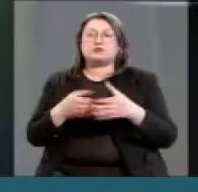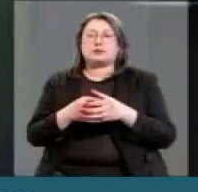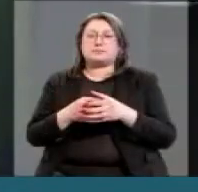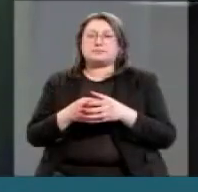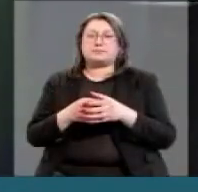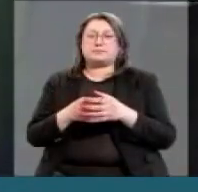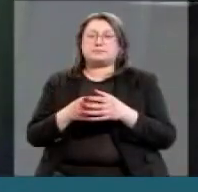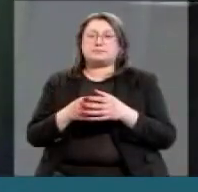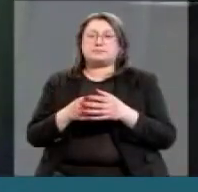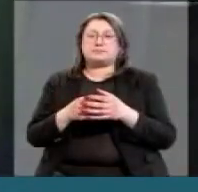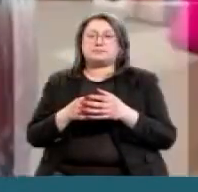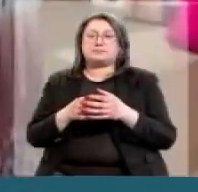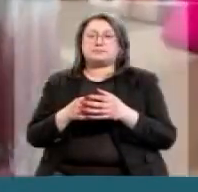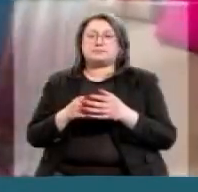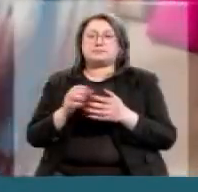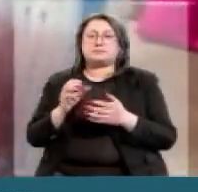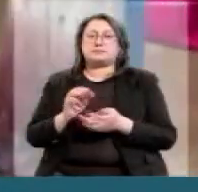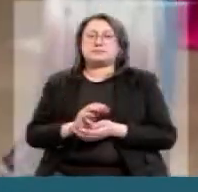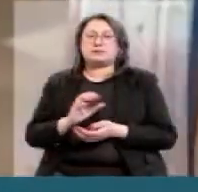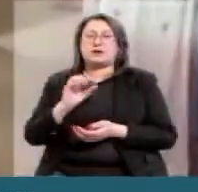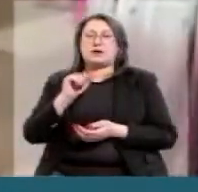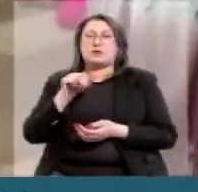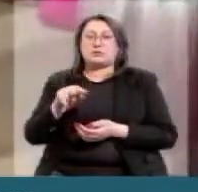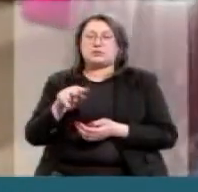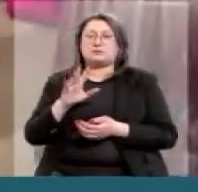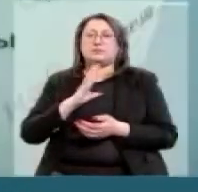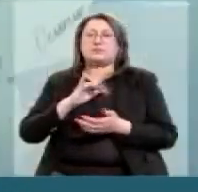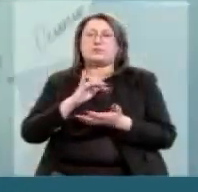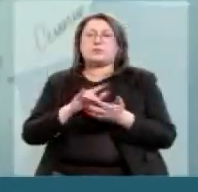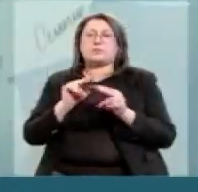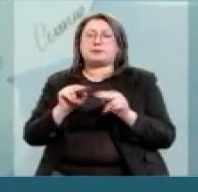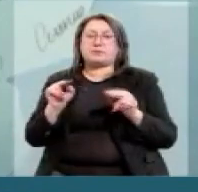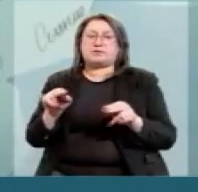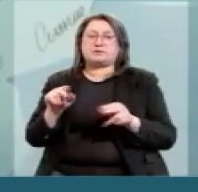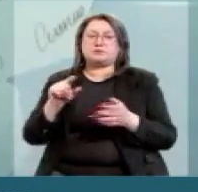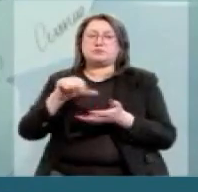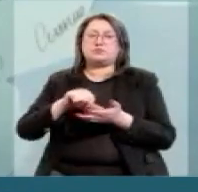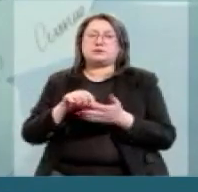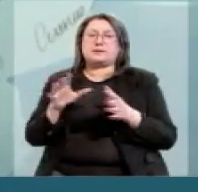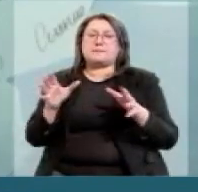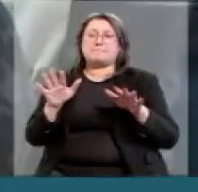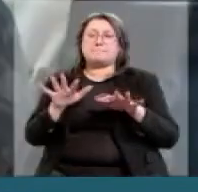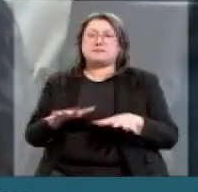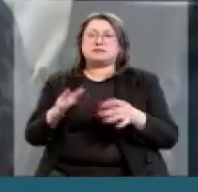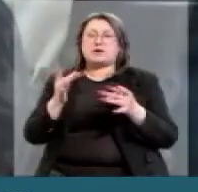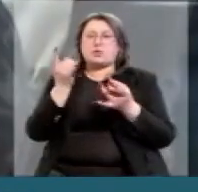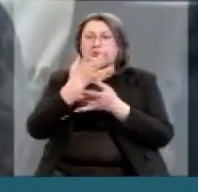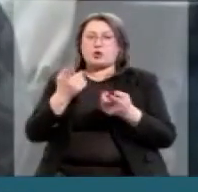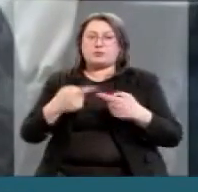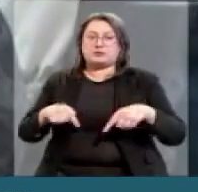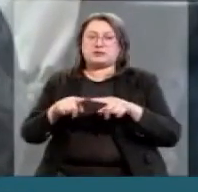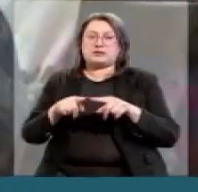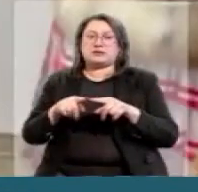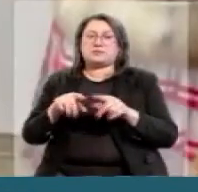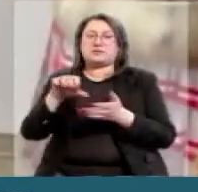өтті. Әртүрлі ұлт пен ұлыс өкілдері төл өнерін көрсетіп, ауыл сөзін тақтаға ана тілінде жазды. Ұлтаралық қарым-қатынасты нығайтуға бағытталған шараға ауыл